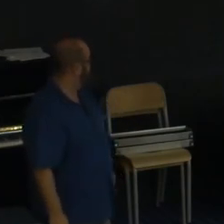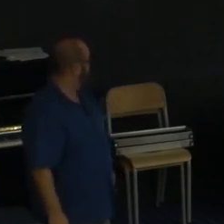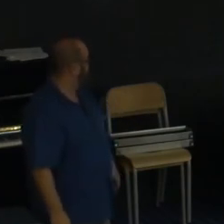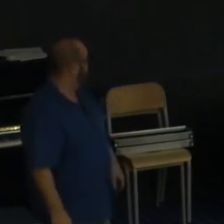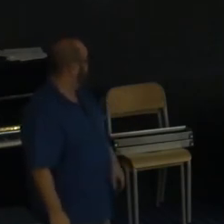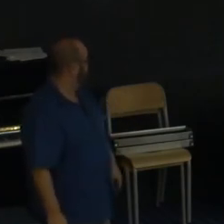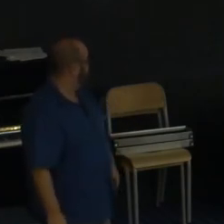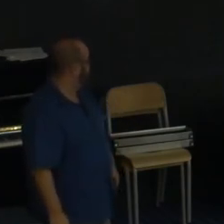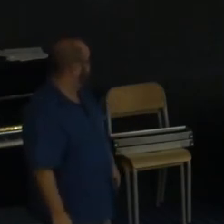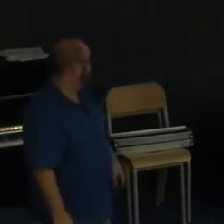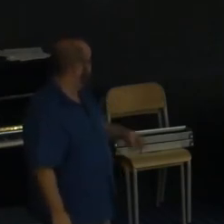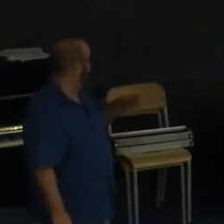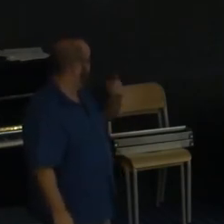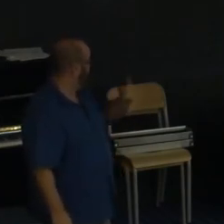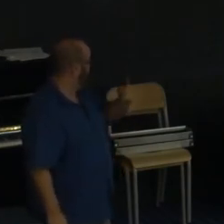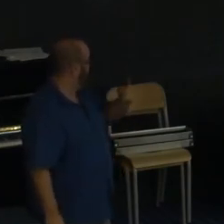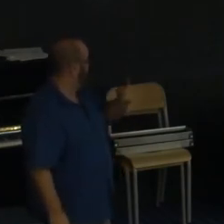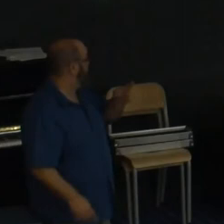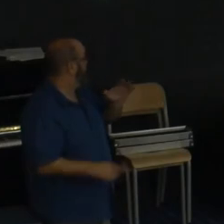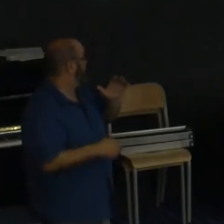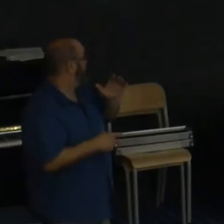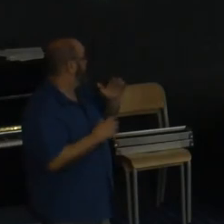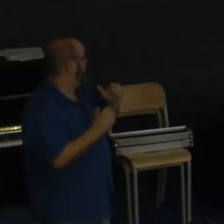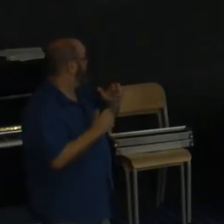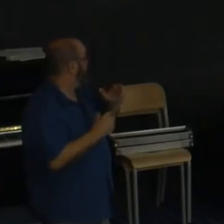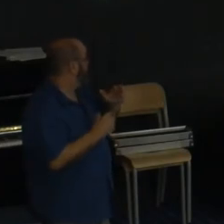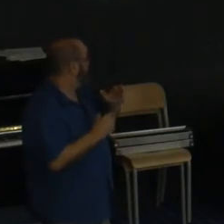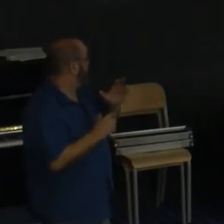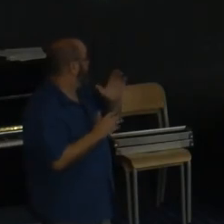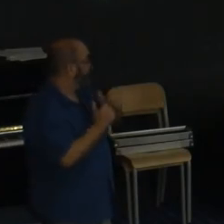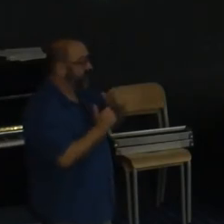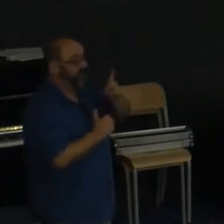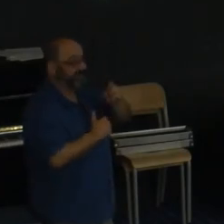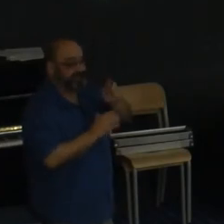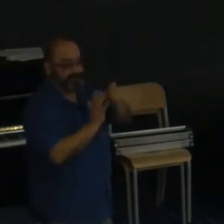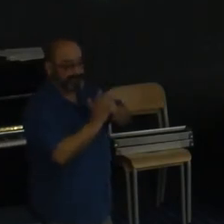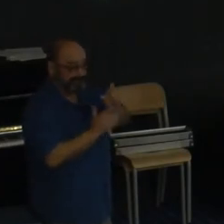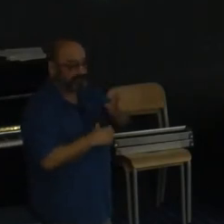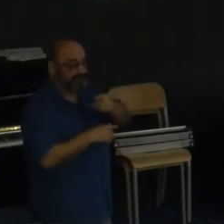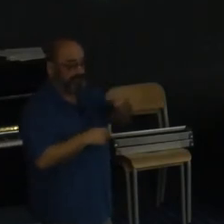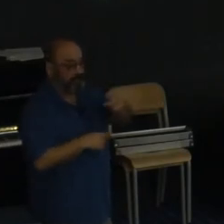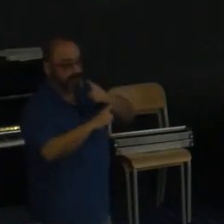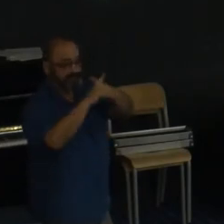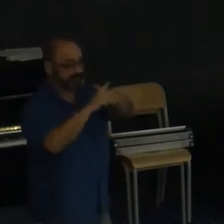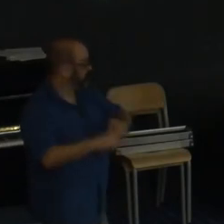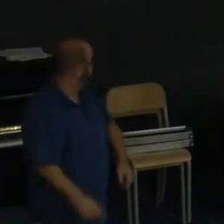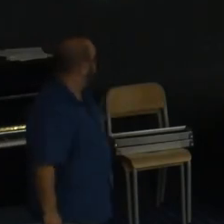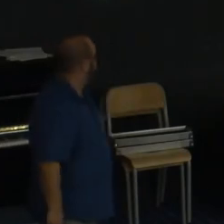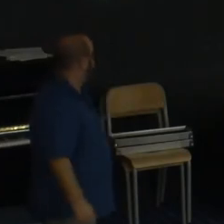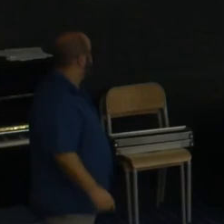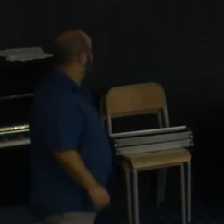Condition 1, et c'est uniquement, par exemple, quand date égale X.